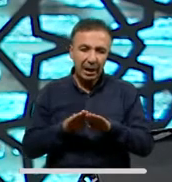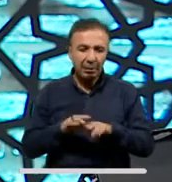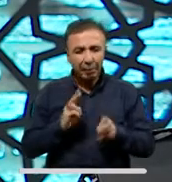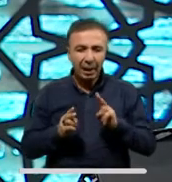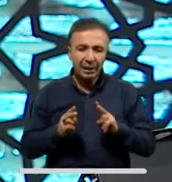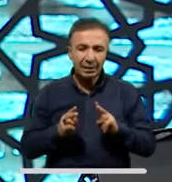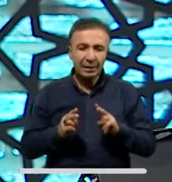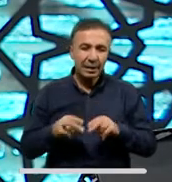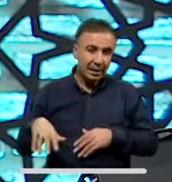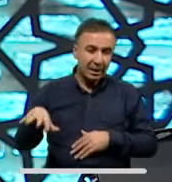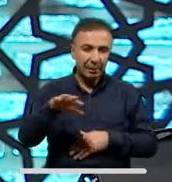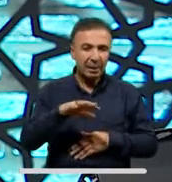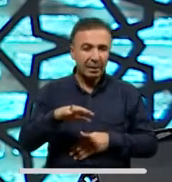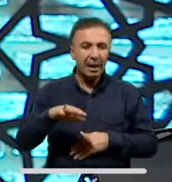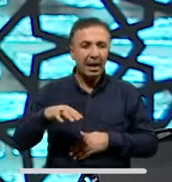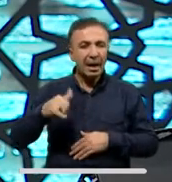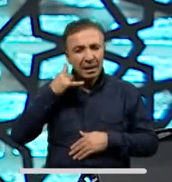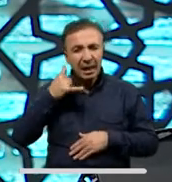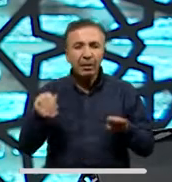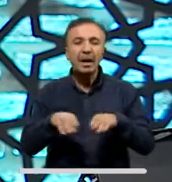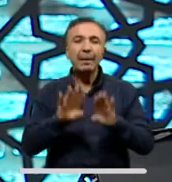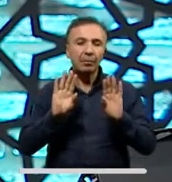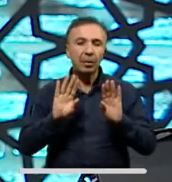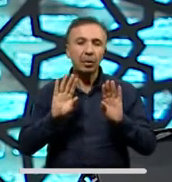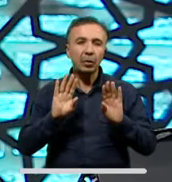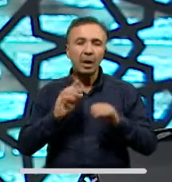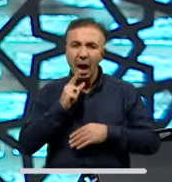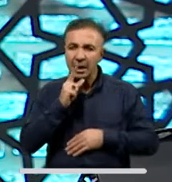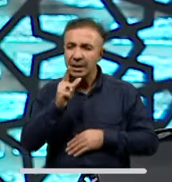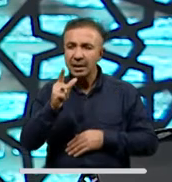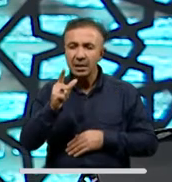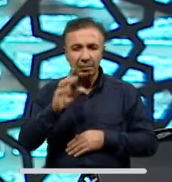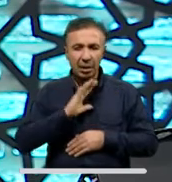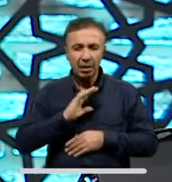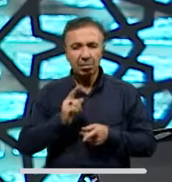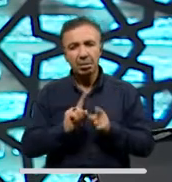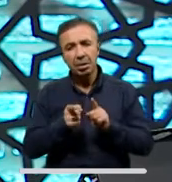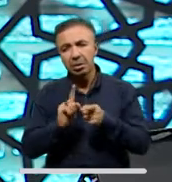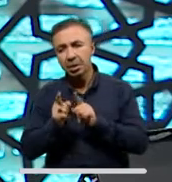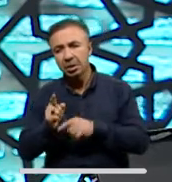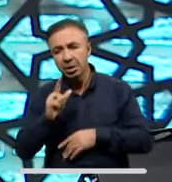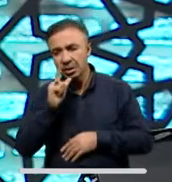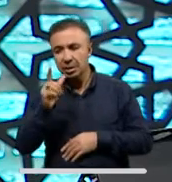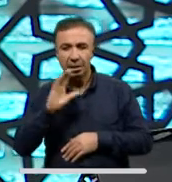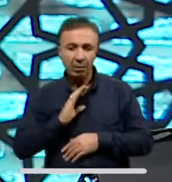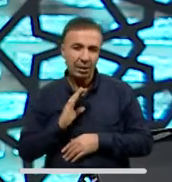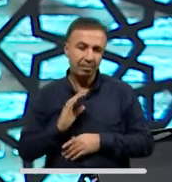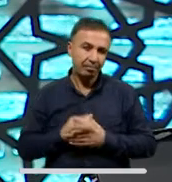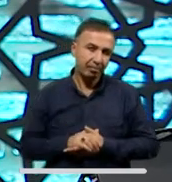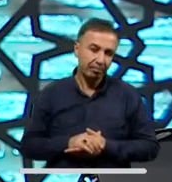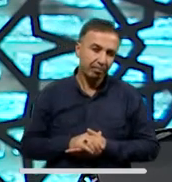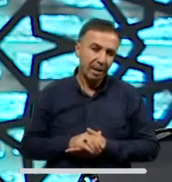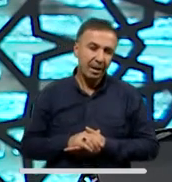asmayanlarda oluyor telefonda çalıyor hocam değişik değişik müzikler de var yani sustursan bir türlü